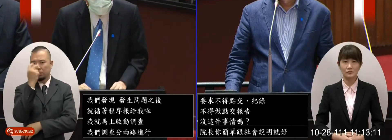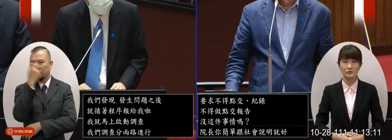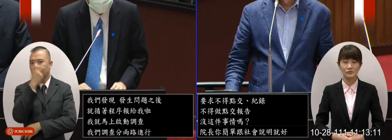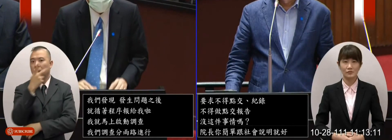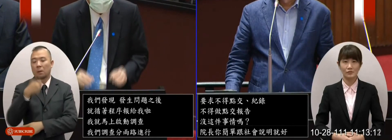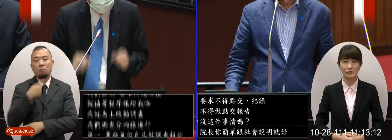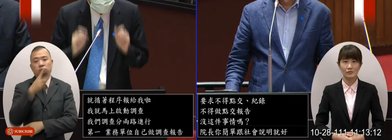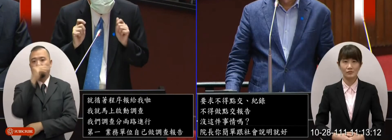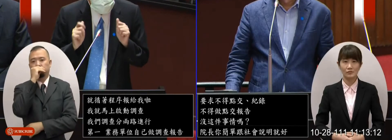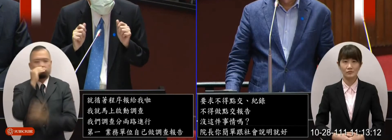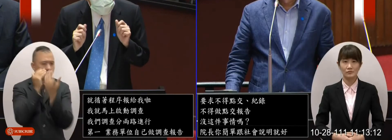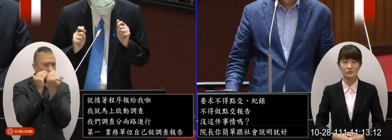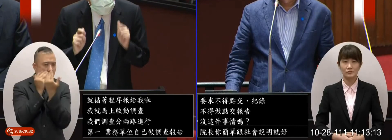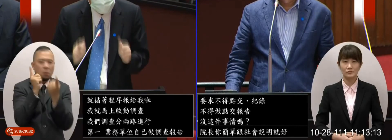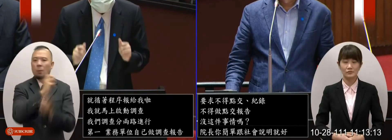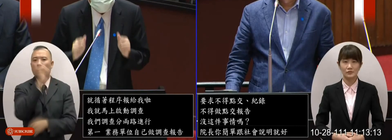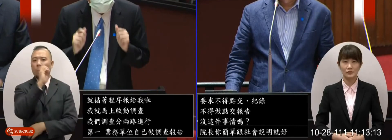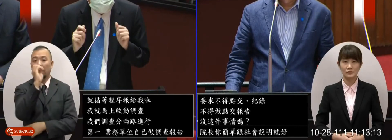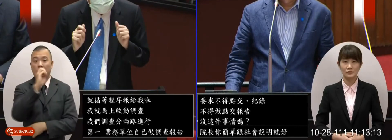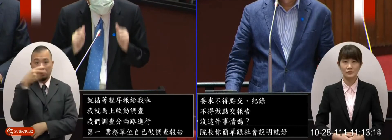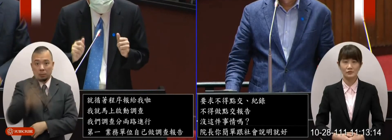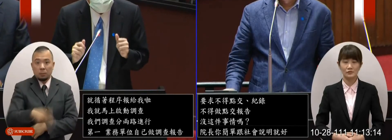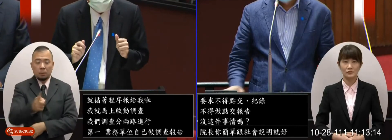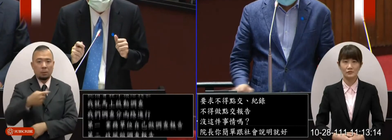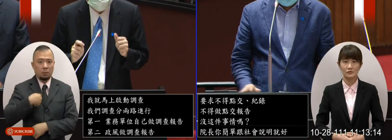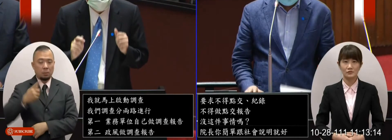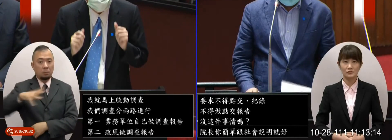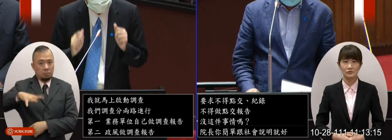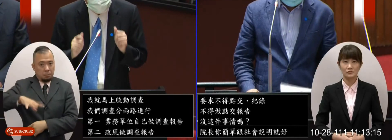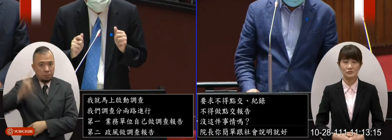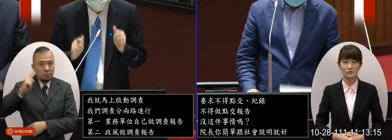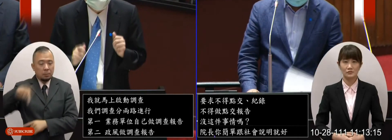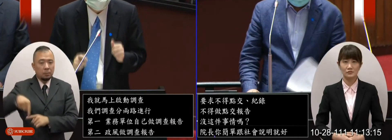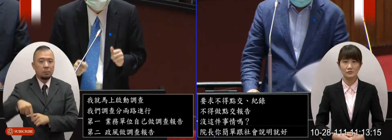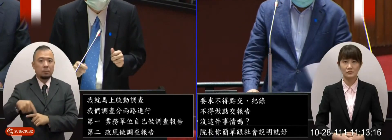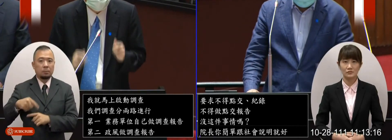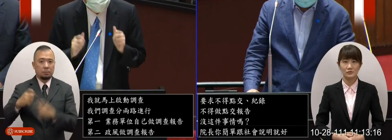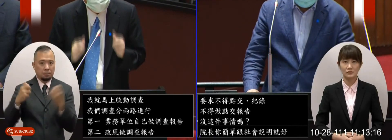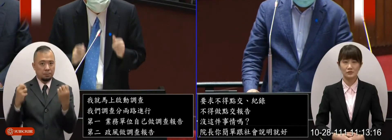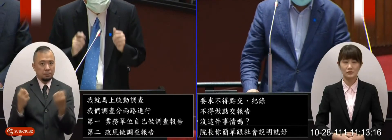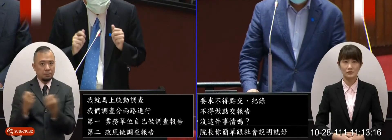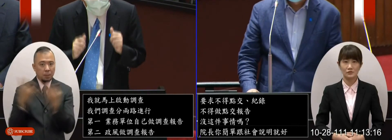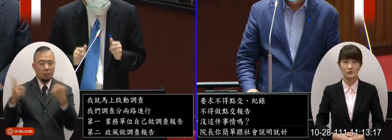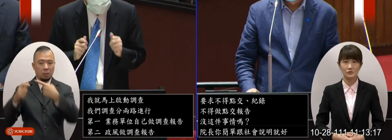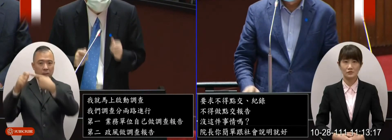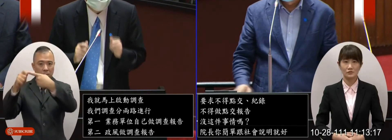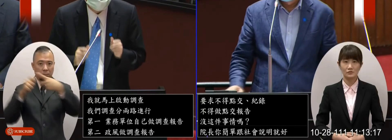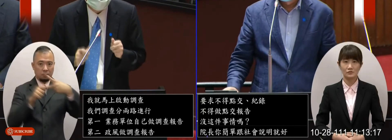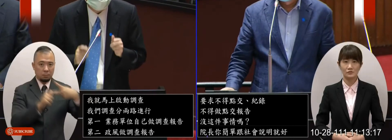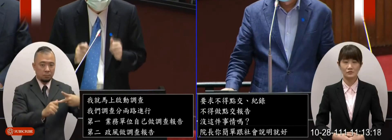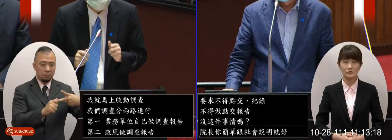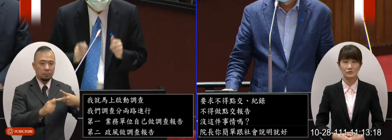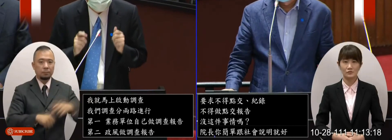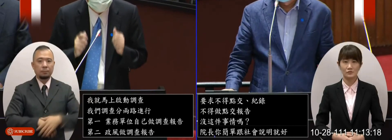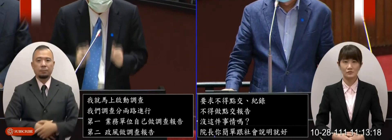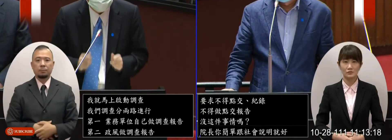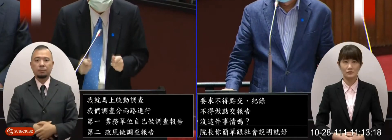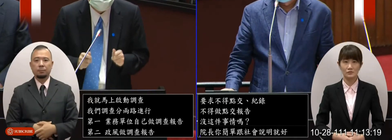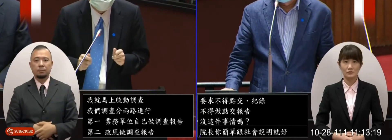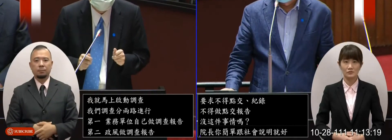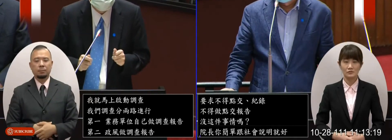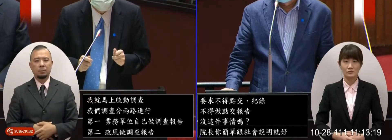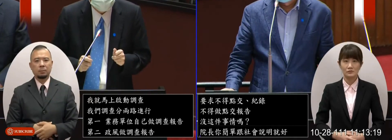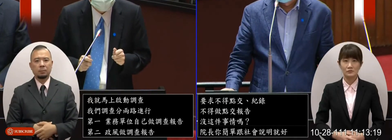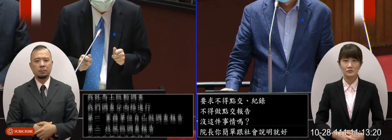隐匿。然后我们在第一个案子跟第二个案子，我们没有办法确